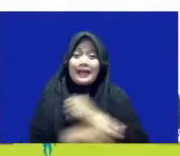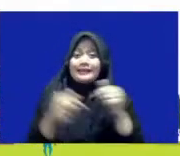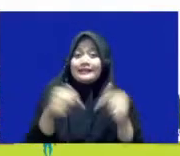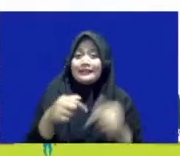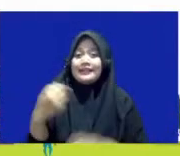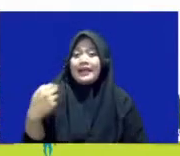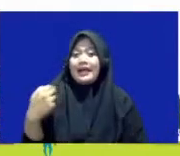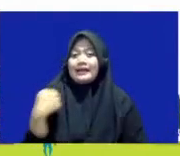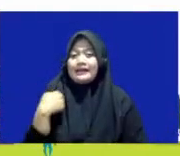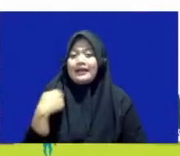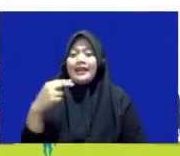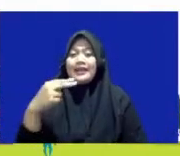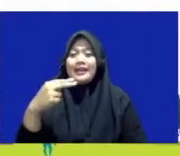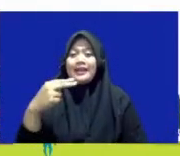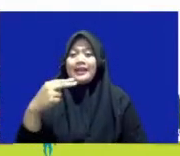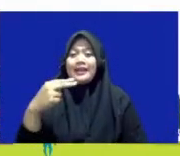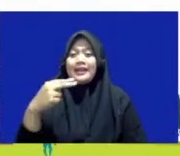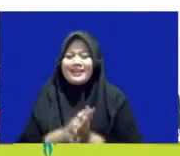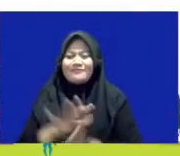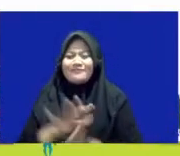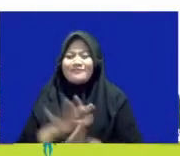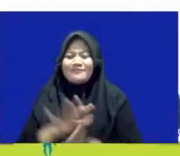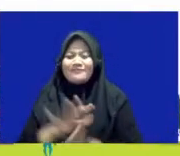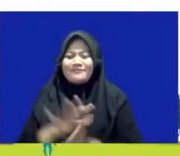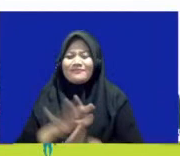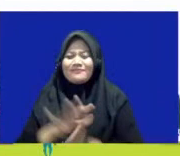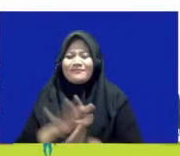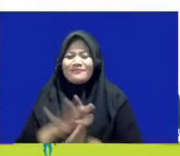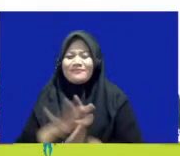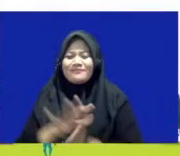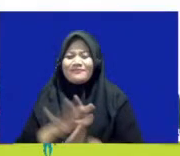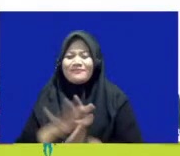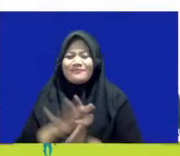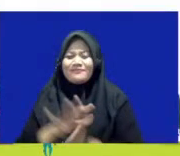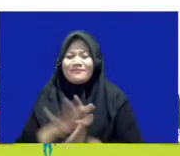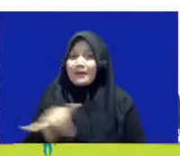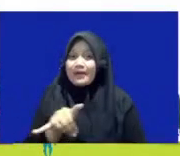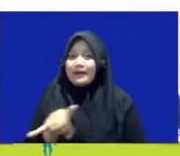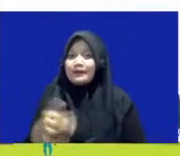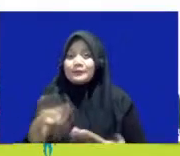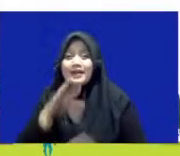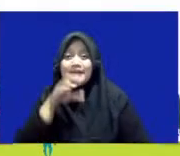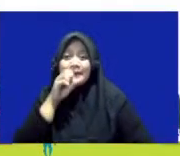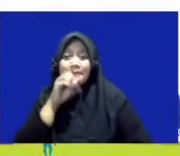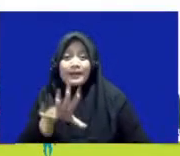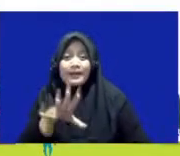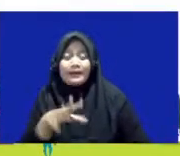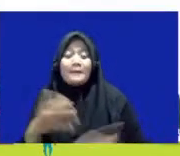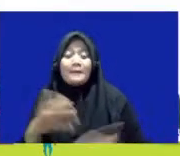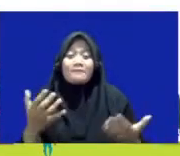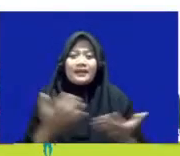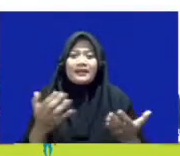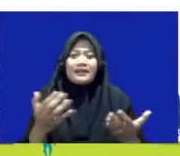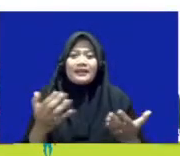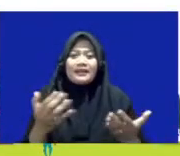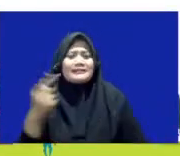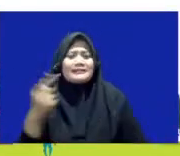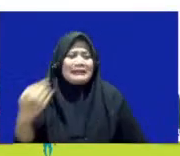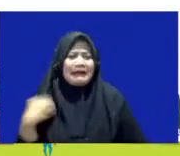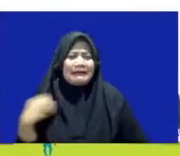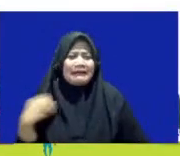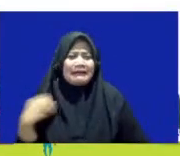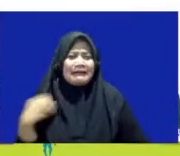Bangladesh, yang memiliki kesamaan sedikitnya tadi disampaikan tentang bagaimana sering terjadinya bencana alam